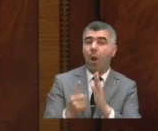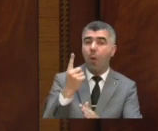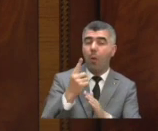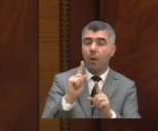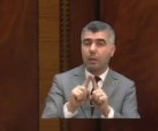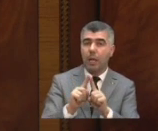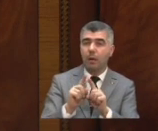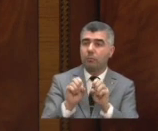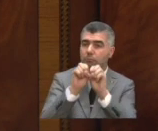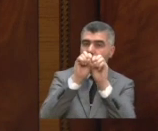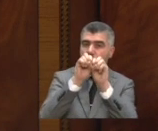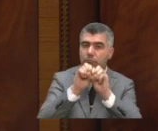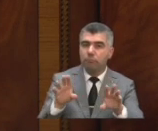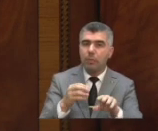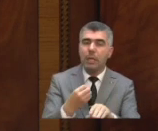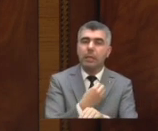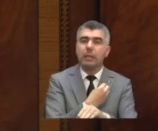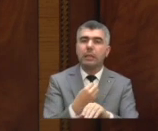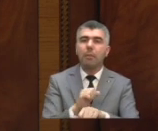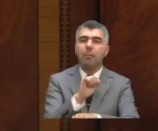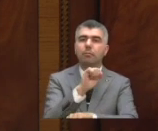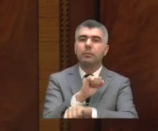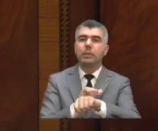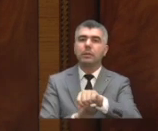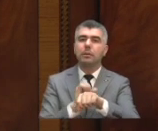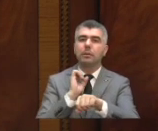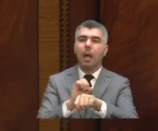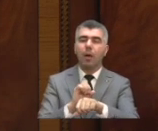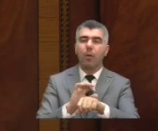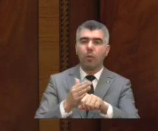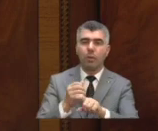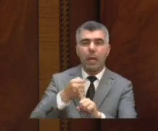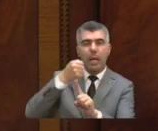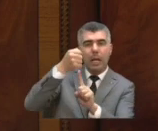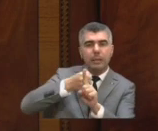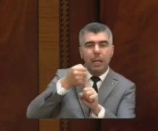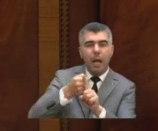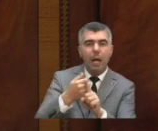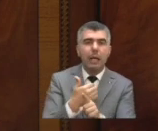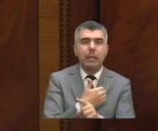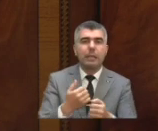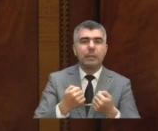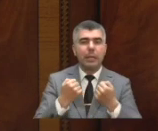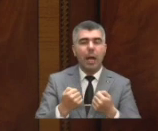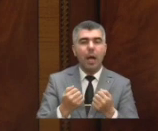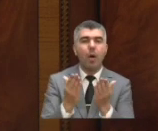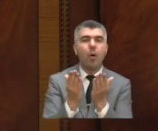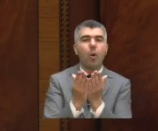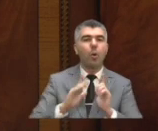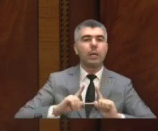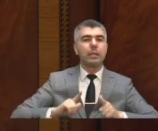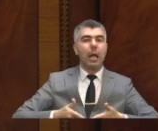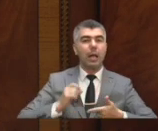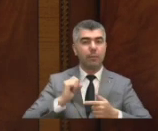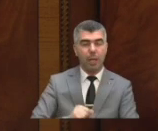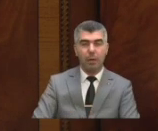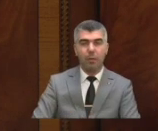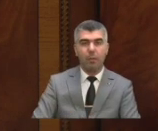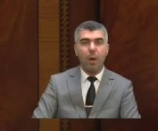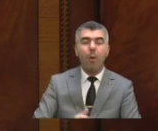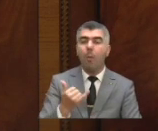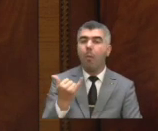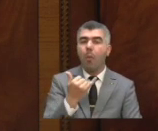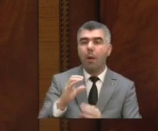ورش تعميم الحمايه الاجتماعيه واصلاح قطاعي الصحه والتعليم والوفاء بالتزامات